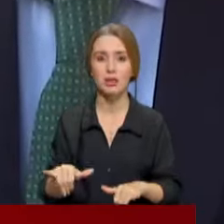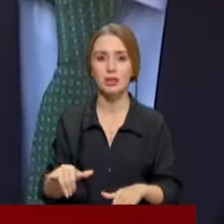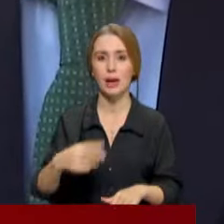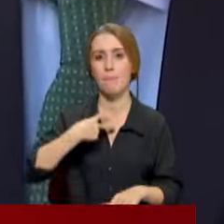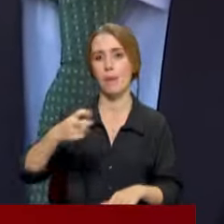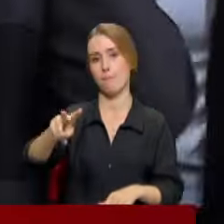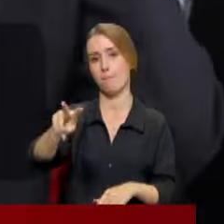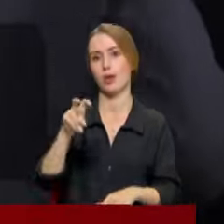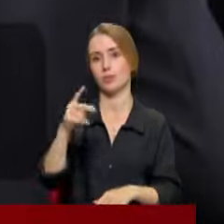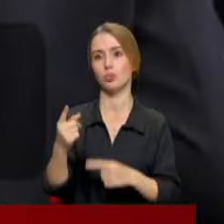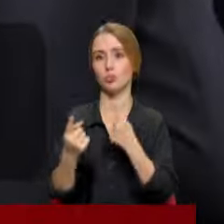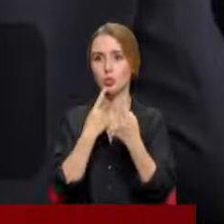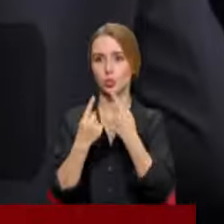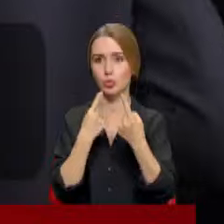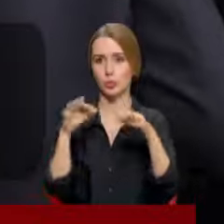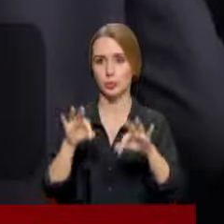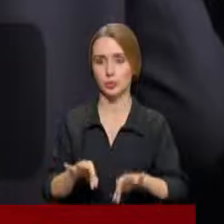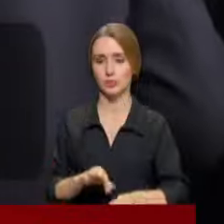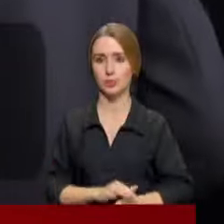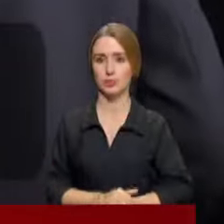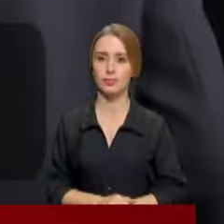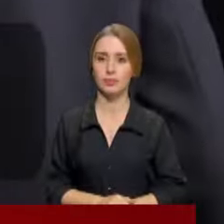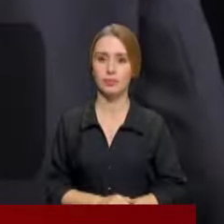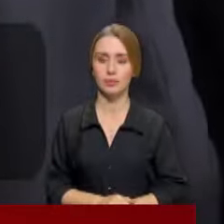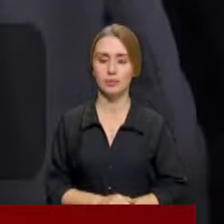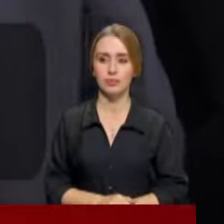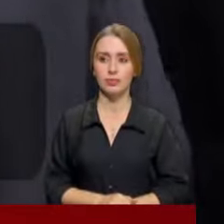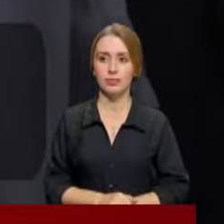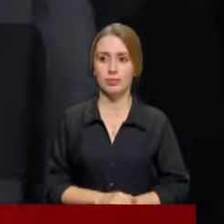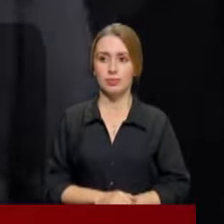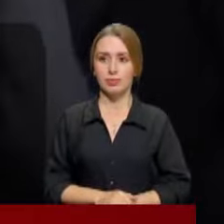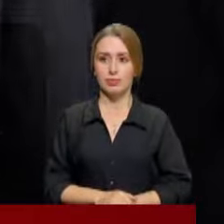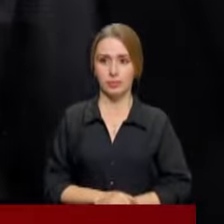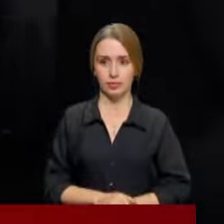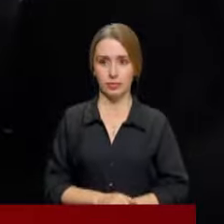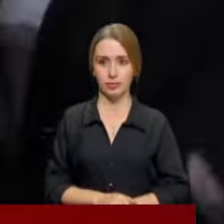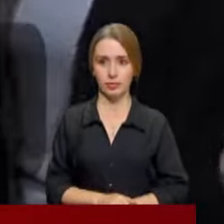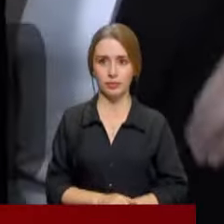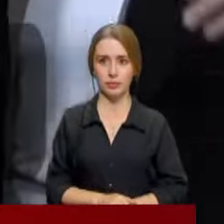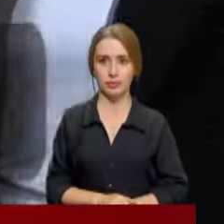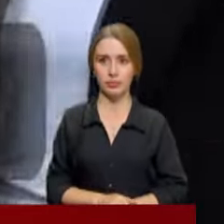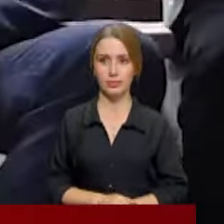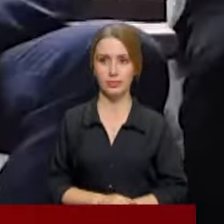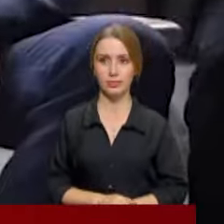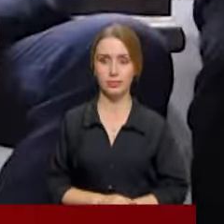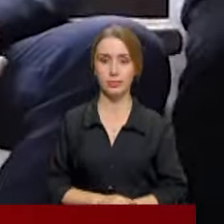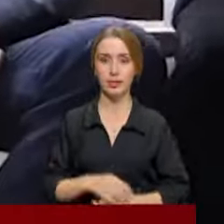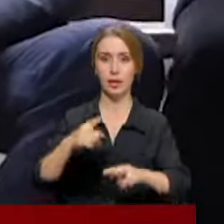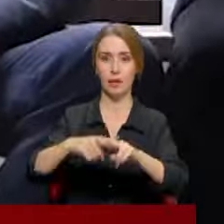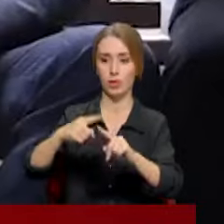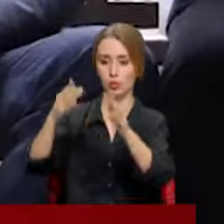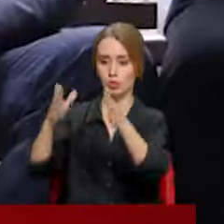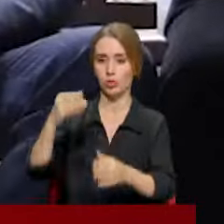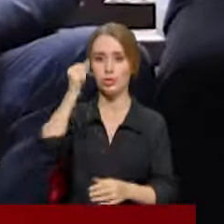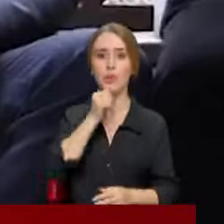edilmesini konuşuyoruz. Dörtleriz. Sen gel. Ahmet abi sen gel. Ya dörtleriz. Ahmet Türk